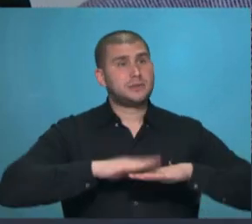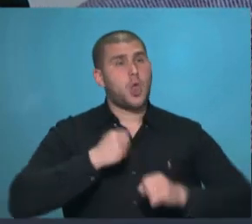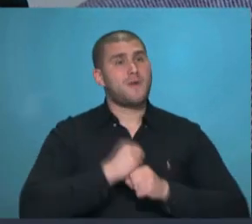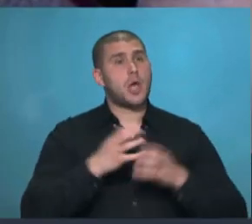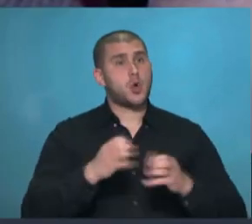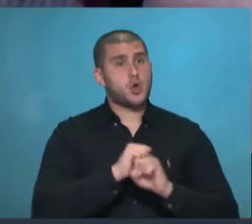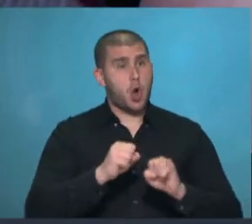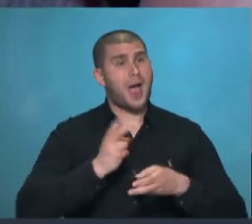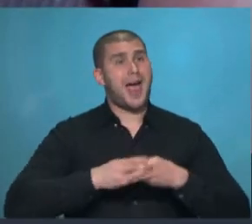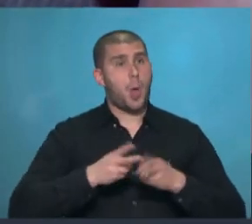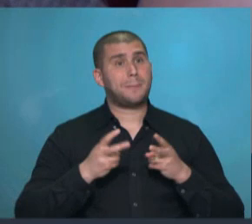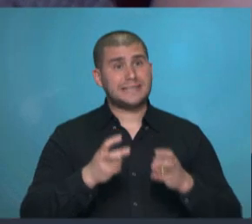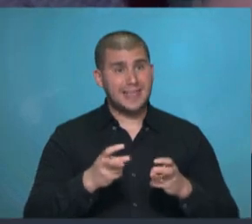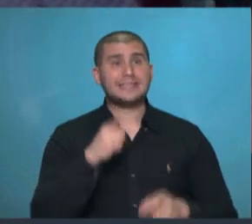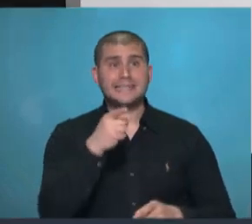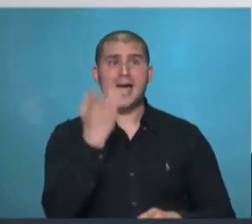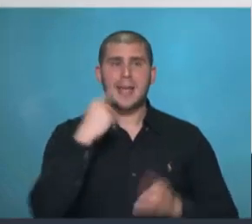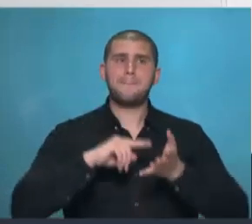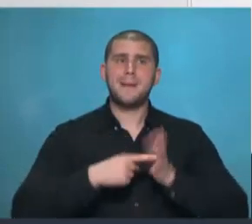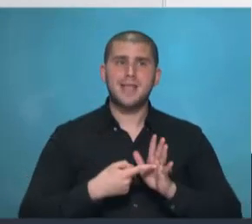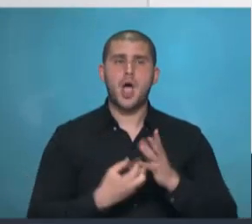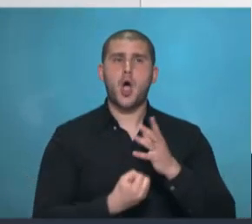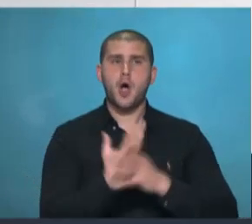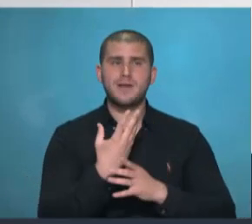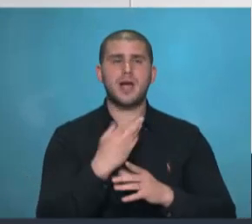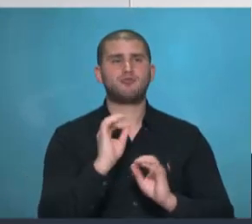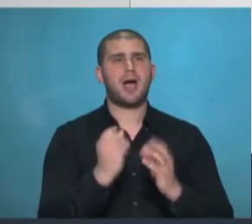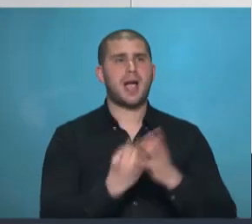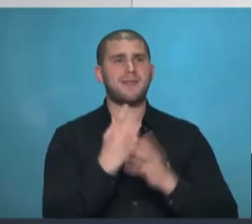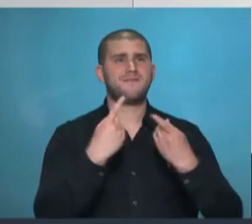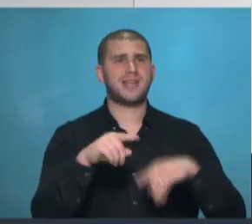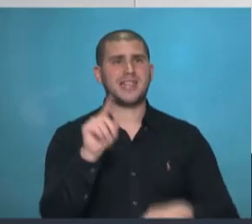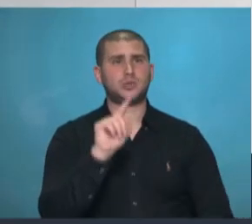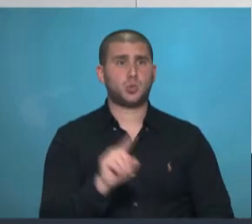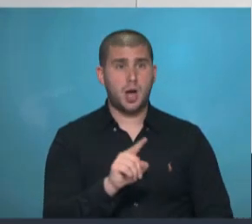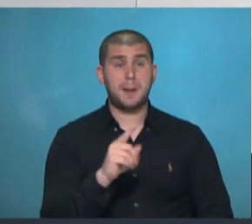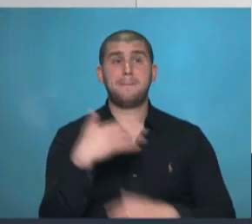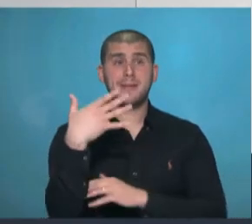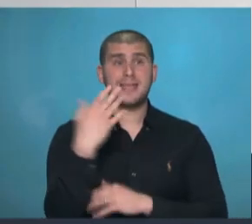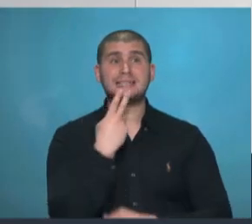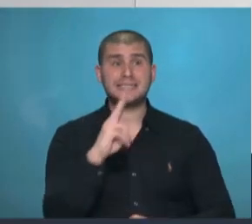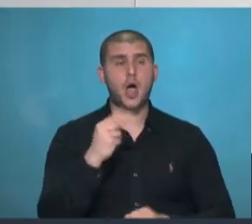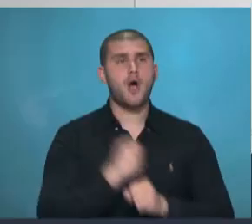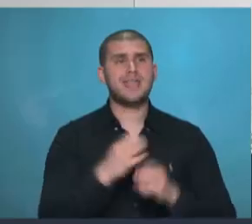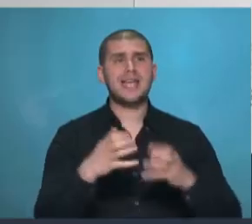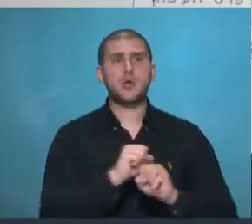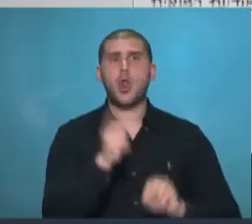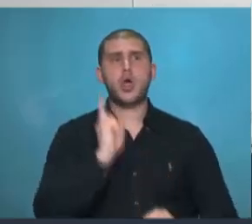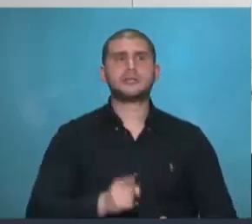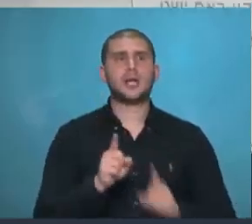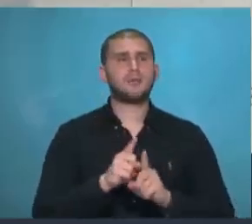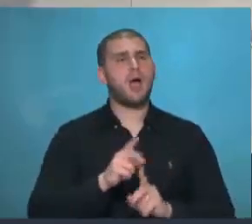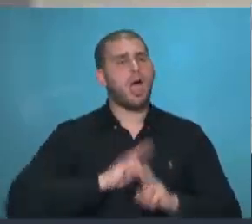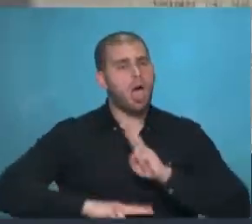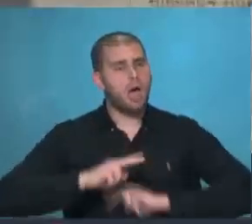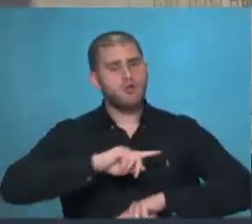הכור שחלו בסרטן. זאת הייתה המטרה שהובילה להקמת ועדת זוהר. המדינה הצהירה שעובדי הקור לא יצטרכו לעבור סחבת של